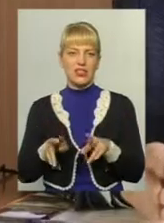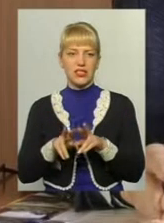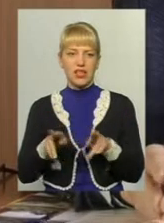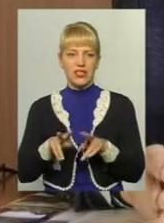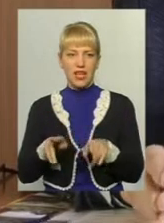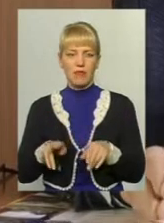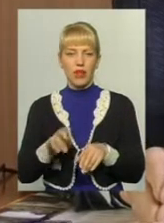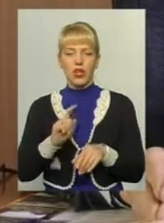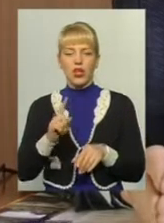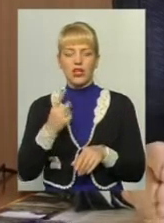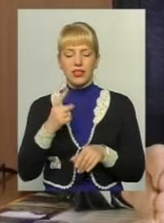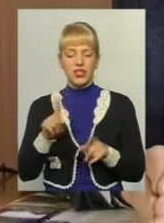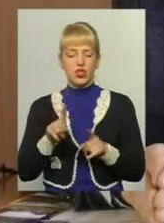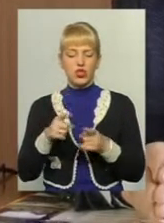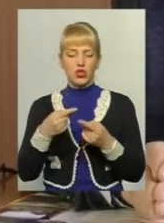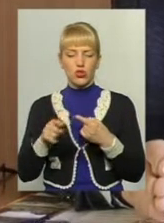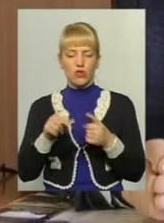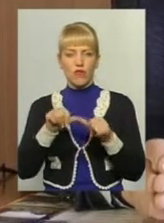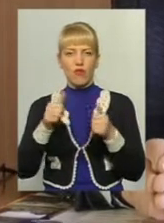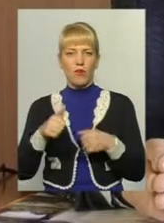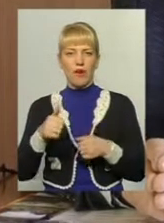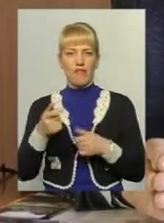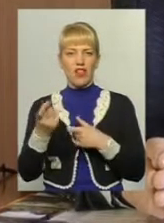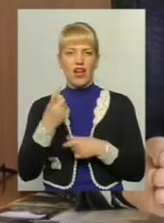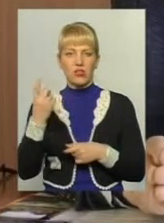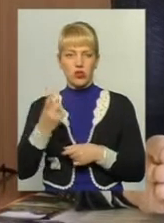грубо кажучи, в приватні ЖЕКи.